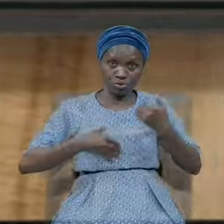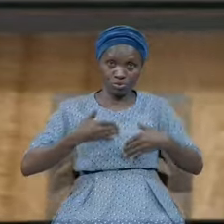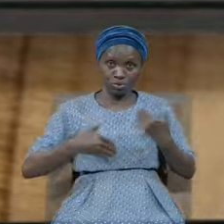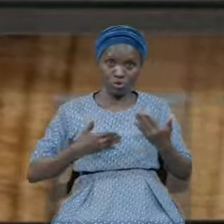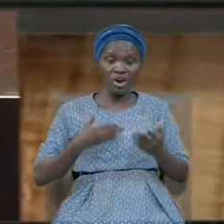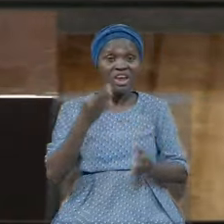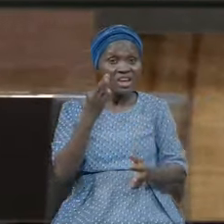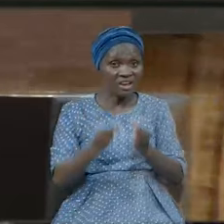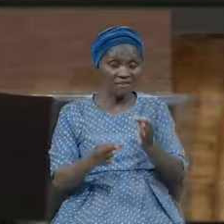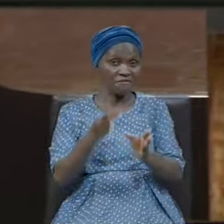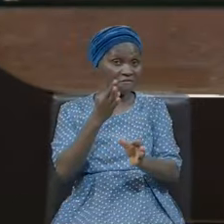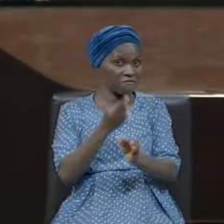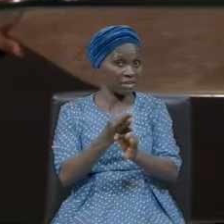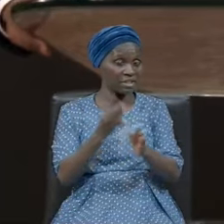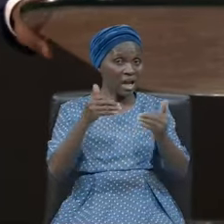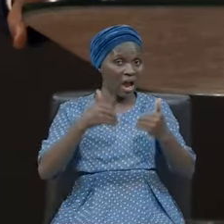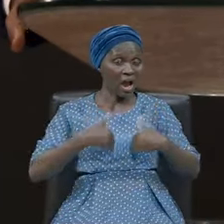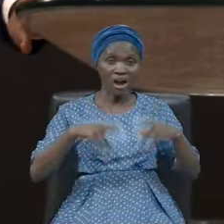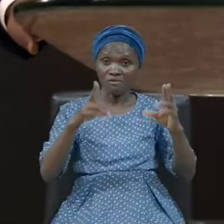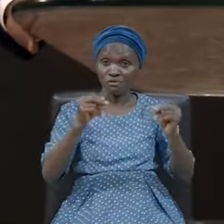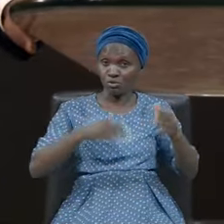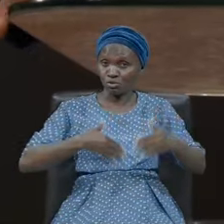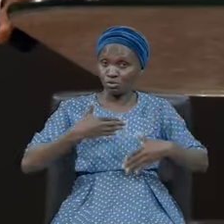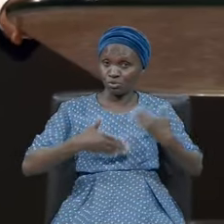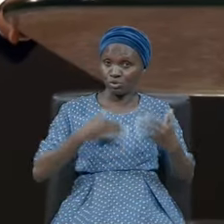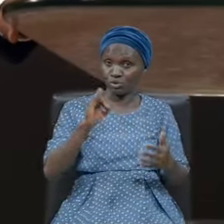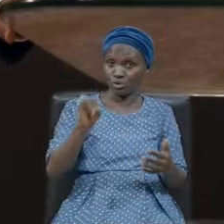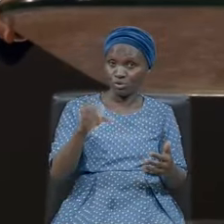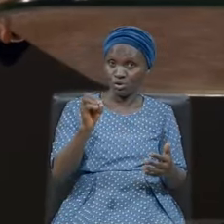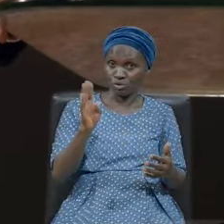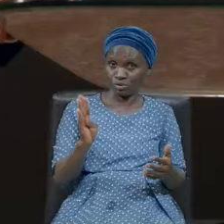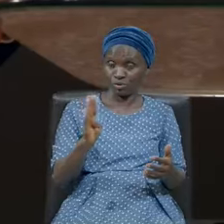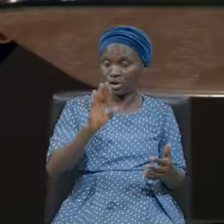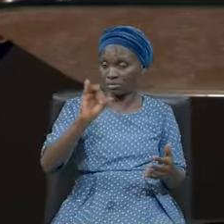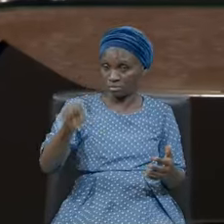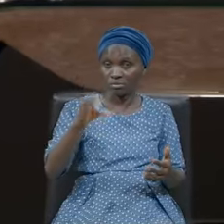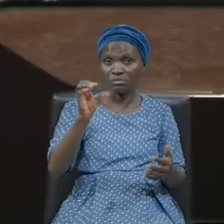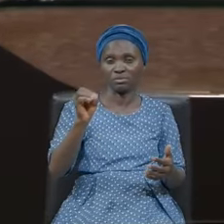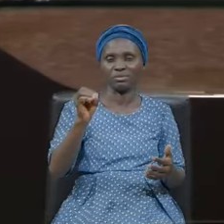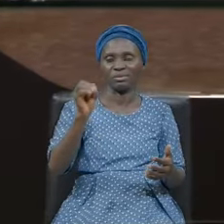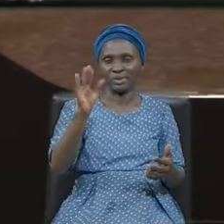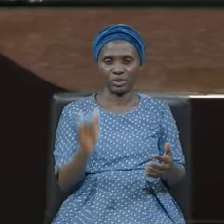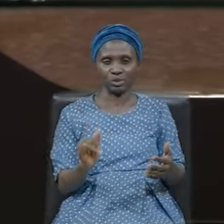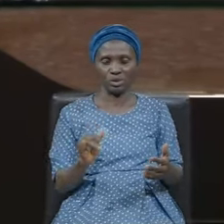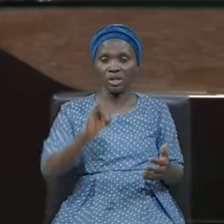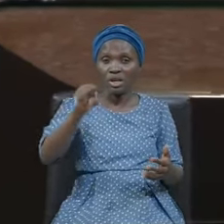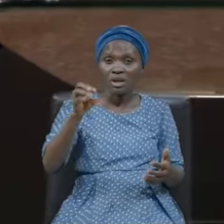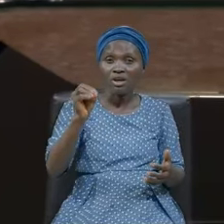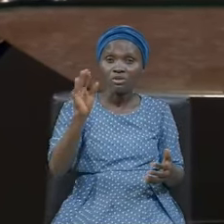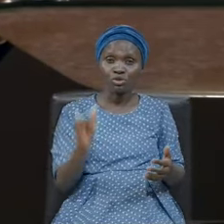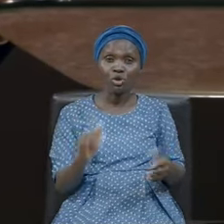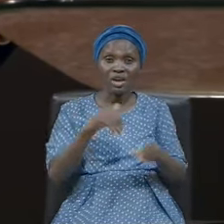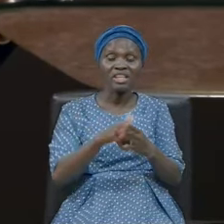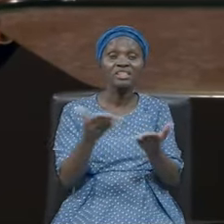en est ainsi de la foi. Si elle n'a pas la joie dans le service, la joie du salut,